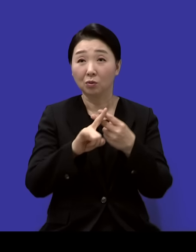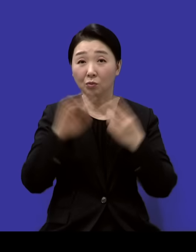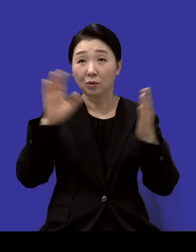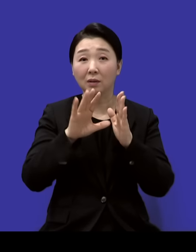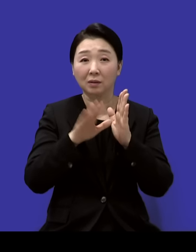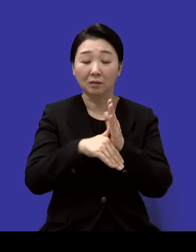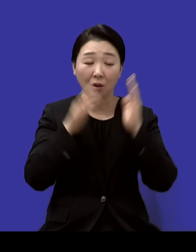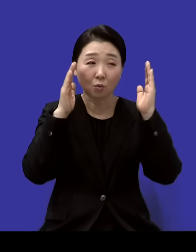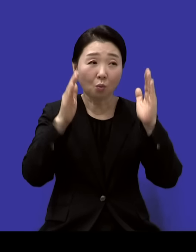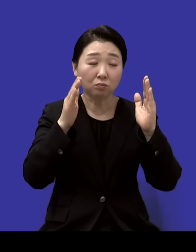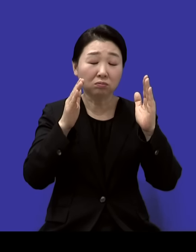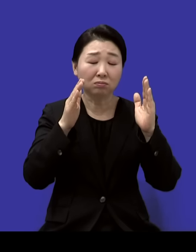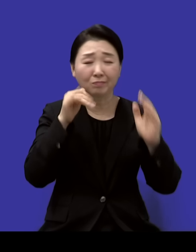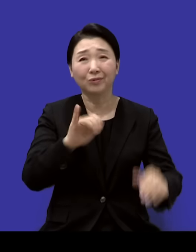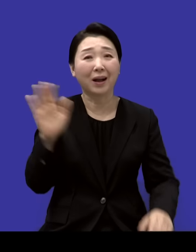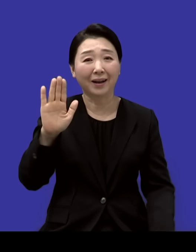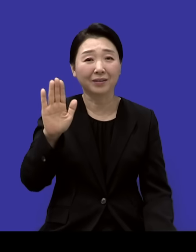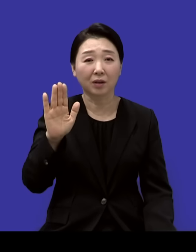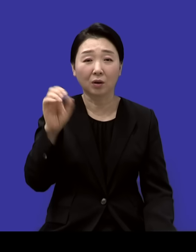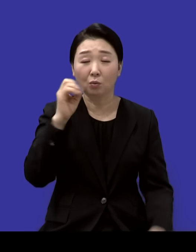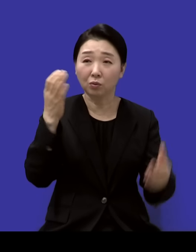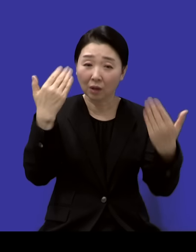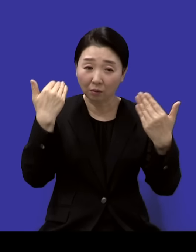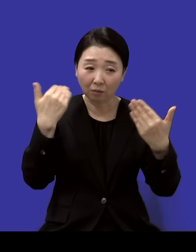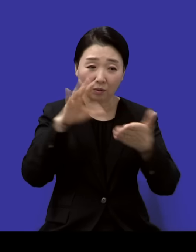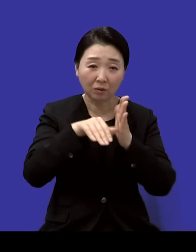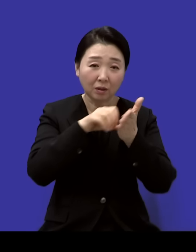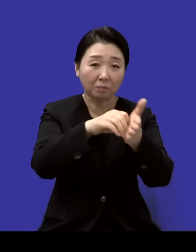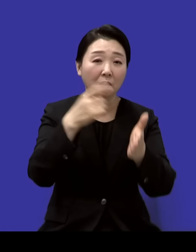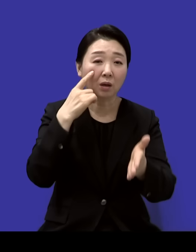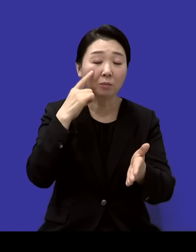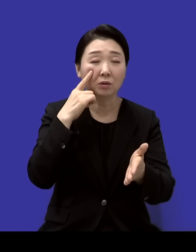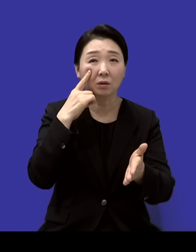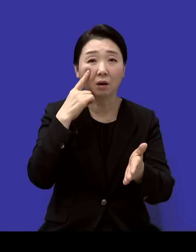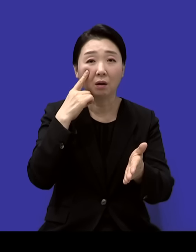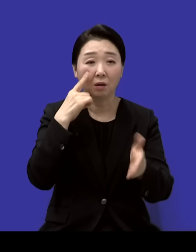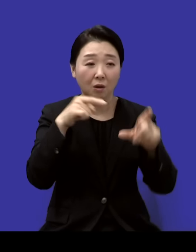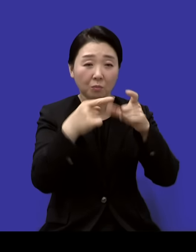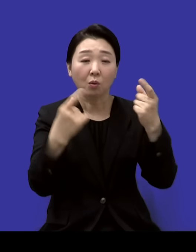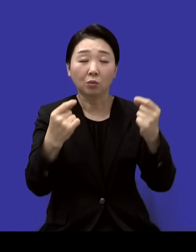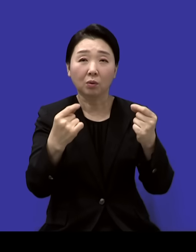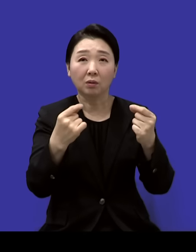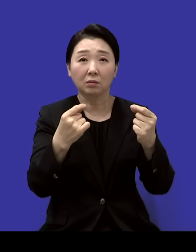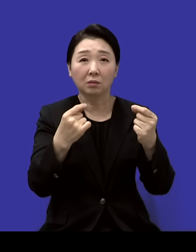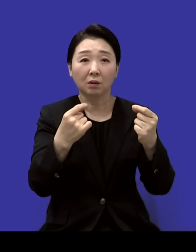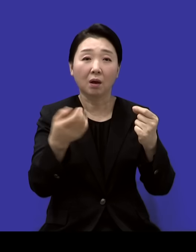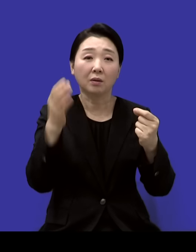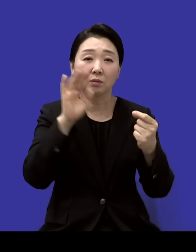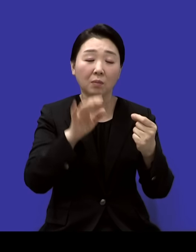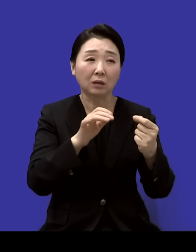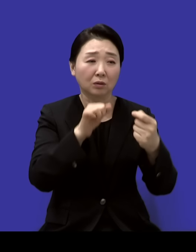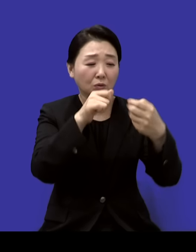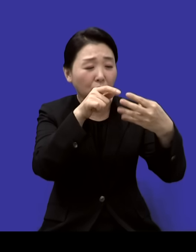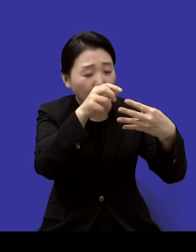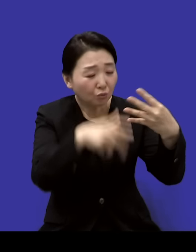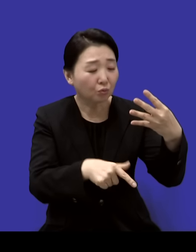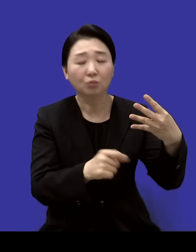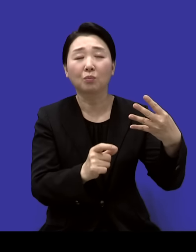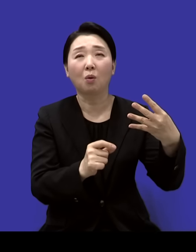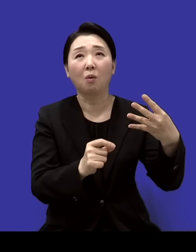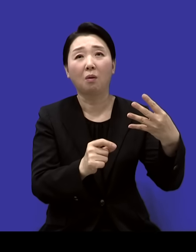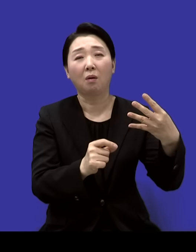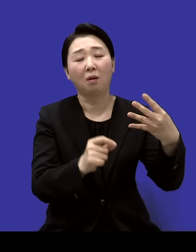못하진 않았는데, 예. 고등학교 왔더니 똑같은 평균인데 등수가 반 이상 떨어지는 거예요. 예. 그때 중간고사를 받고 너무 제가 제